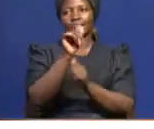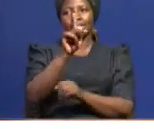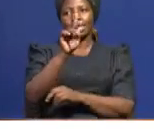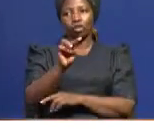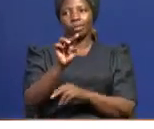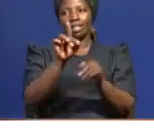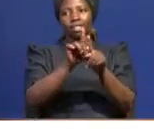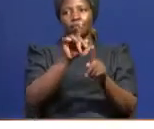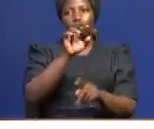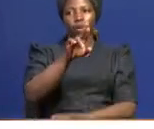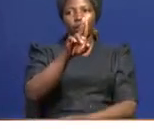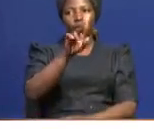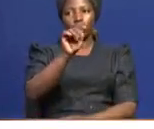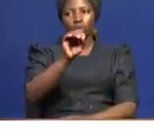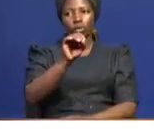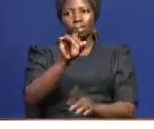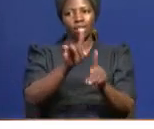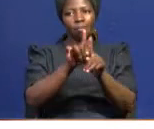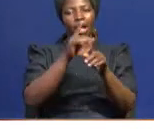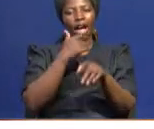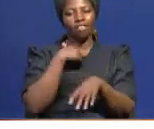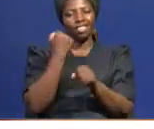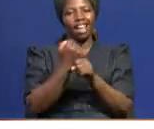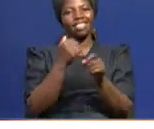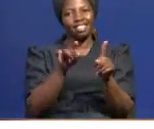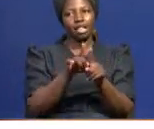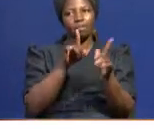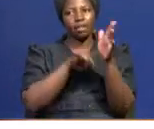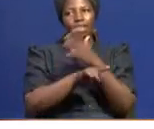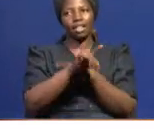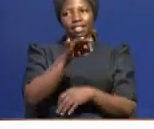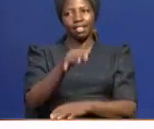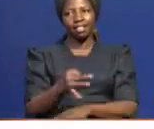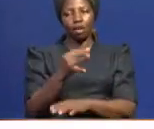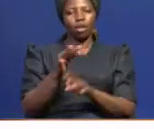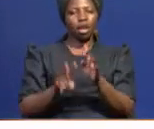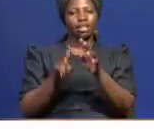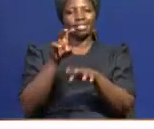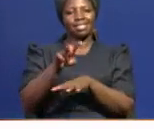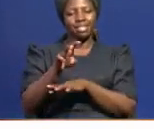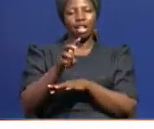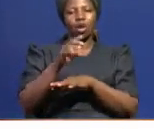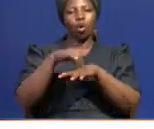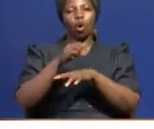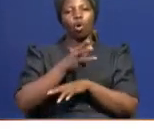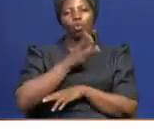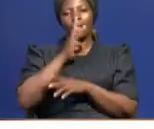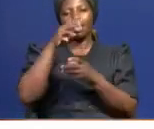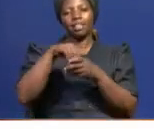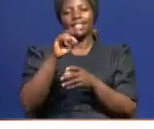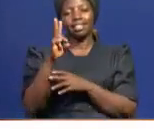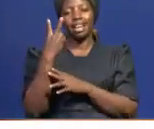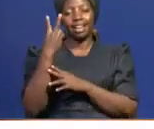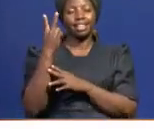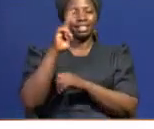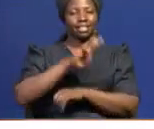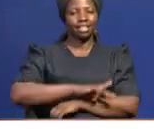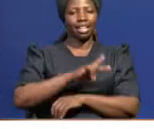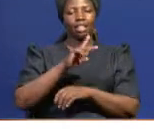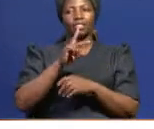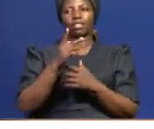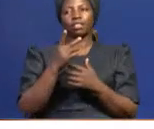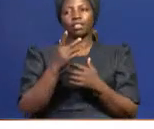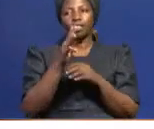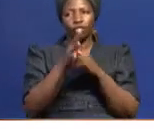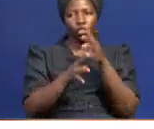Cheruto Kibet. Akafanya vivyo hivyo katika mbio za mita 3000 kuruka viunzi na kidimbwi cha maji katika siku ya pili ya makala 44